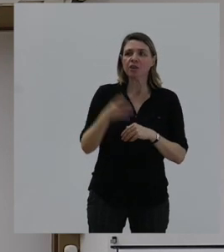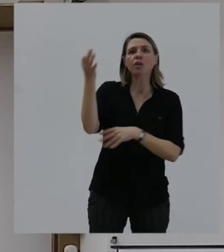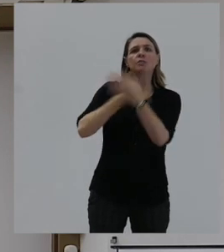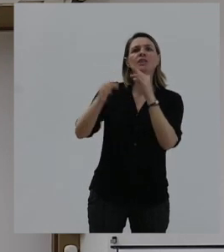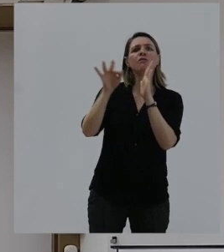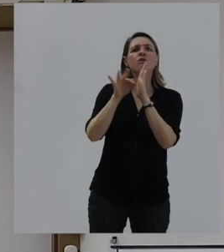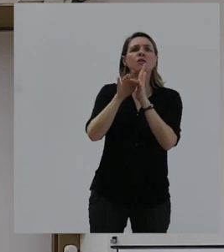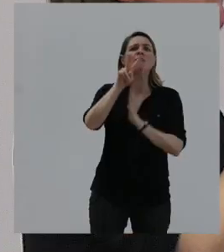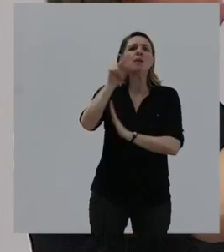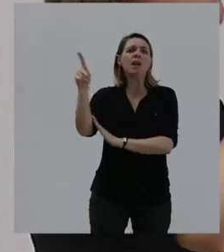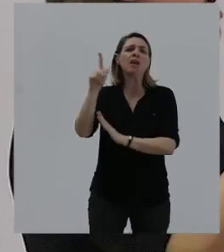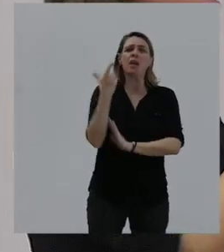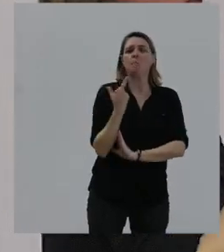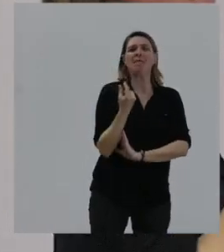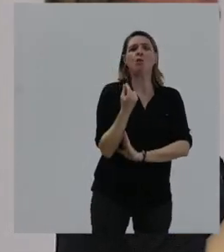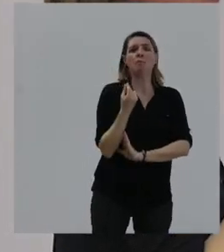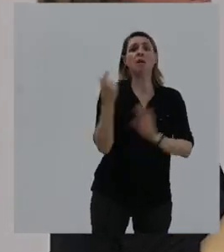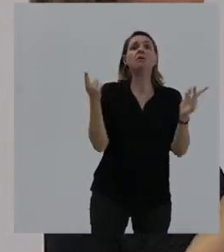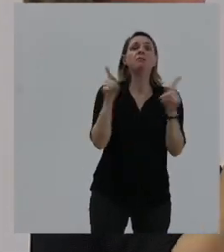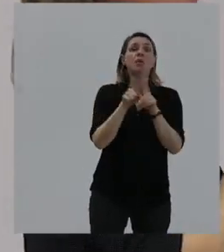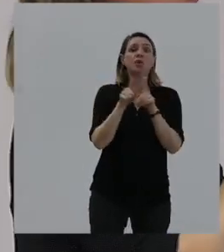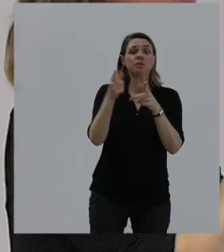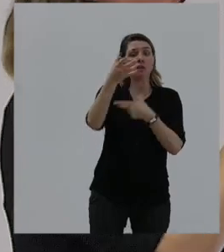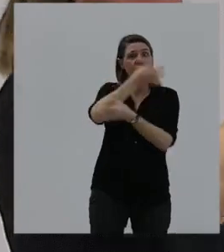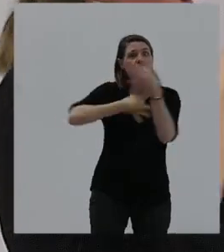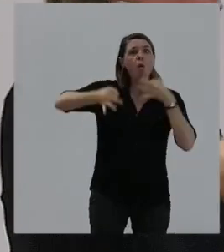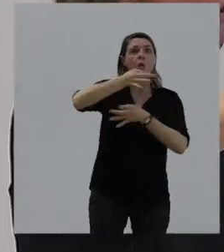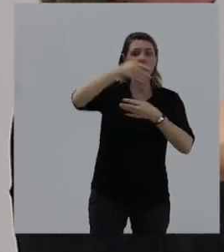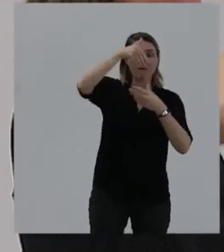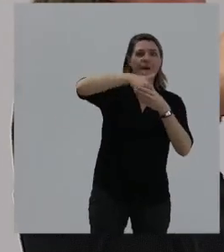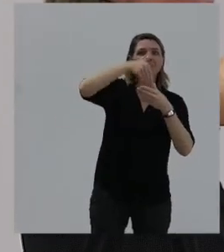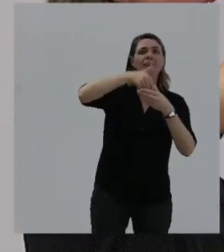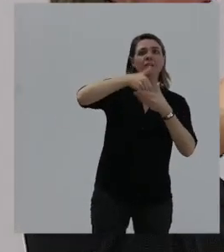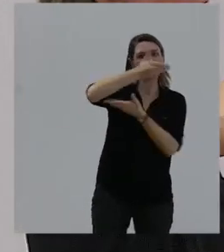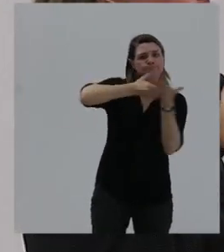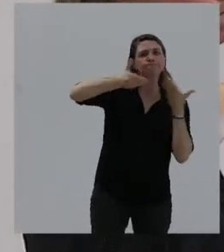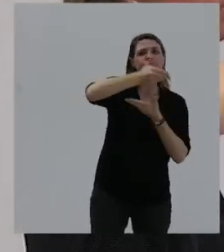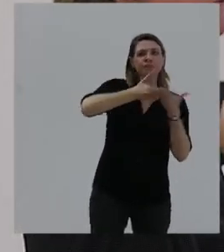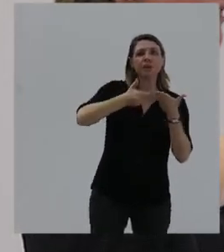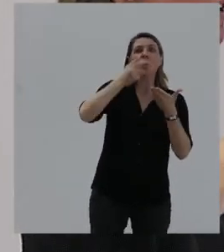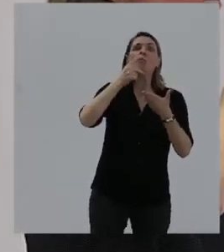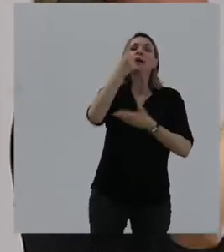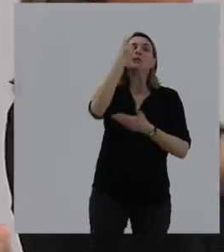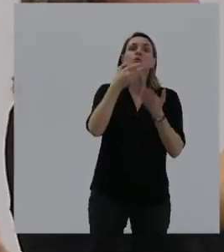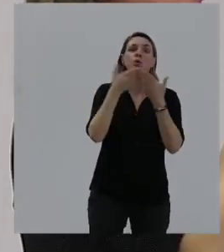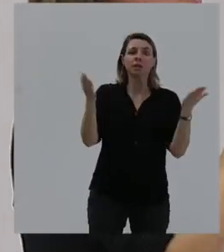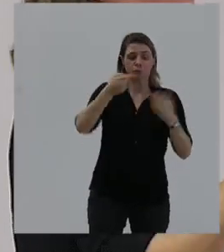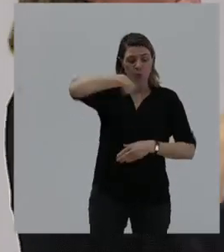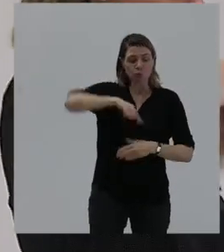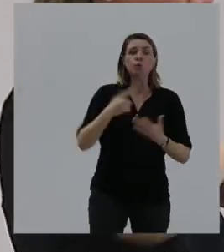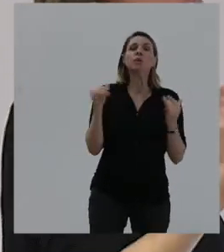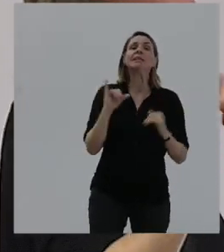VP du binôme, il s'est aussi construit dans le dialogue interne, autour de cette idée de répondre à une question simple qui est « qui